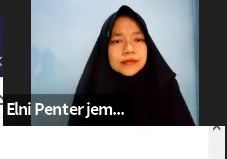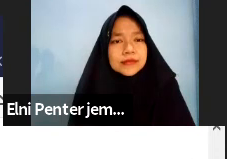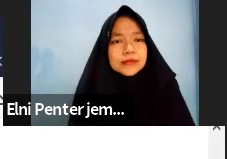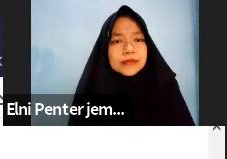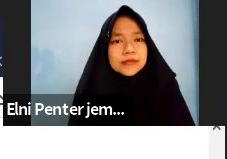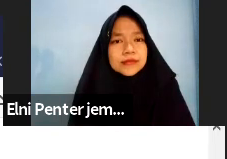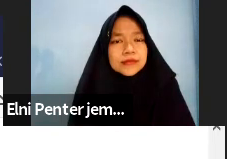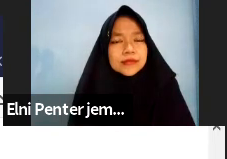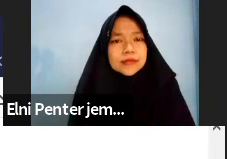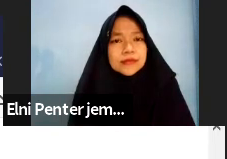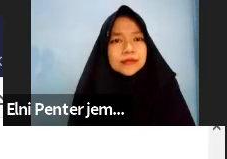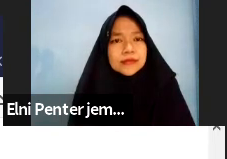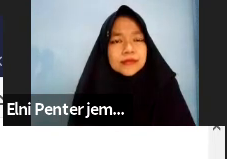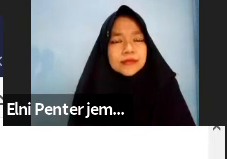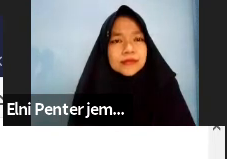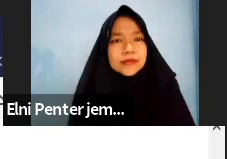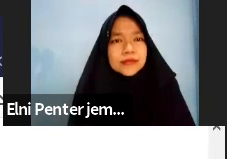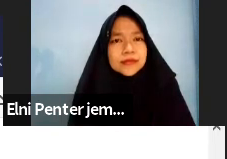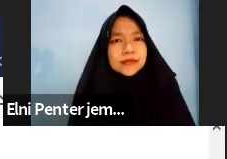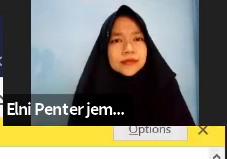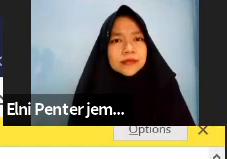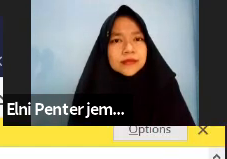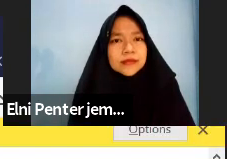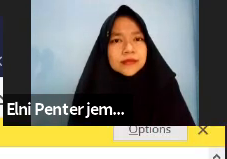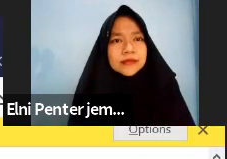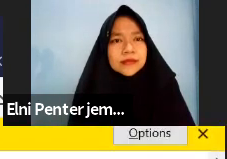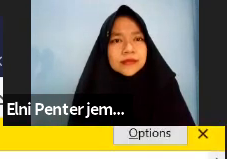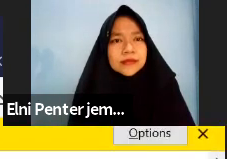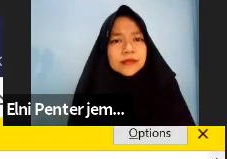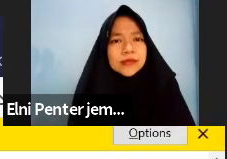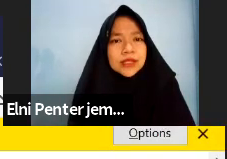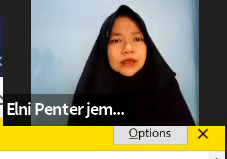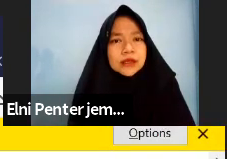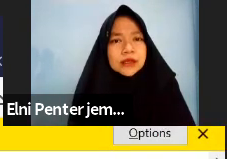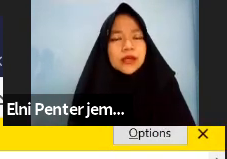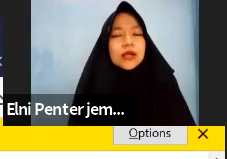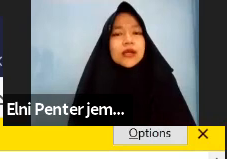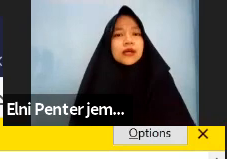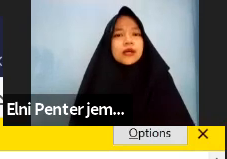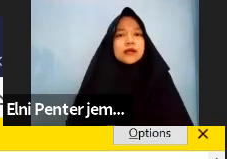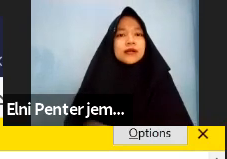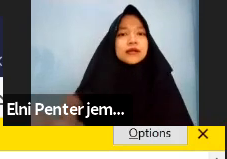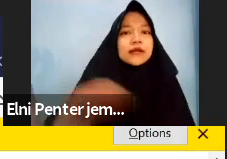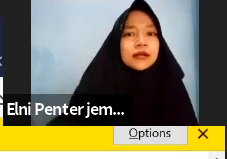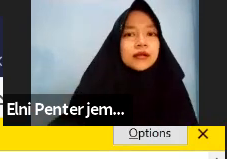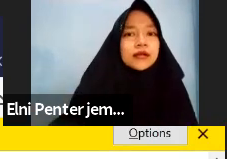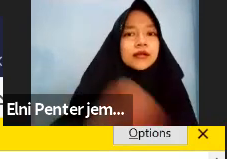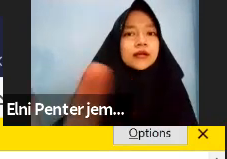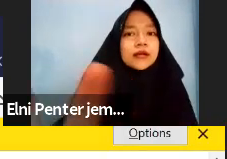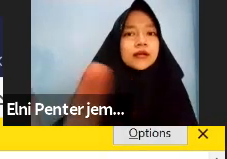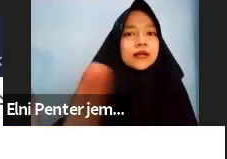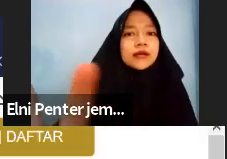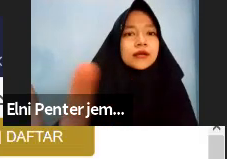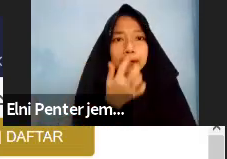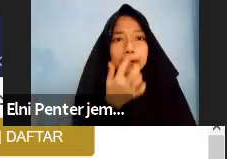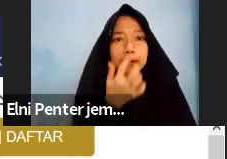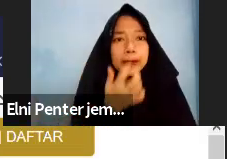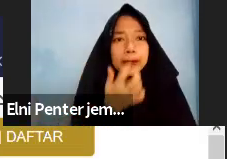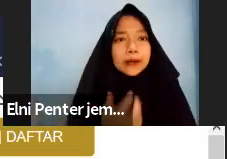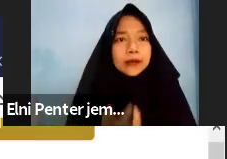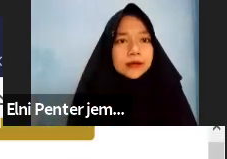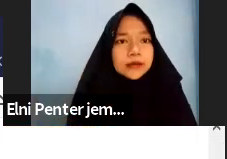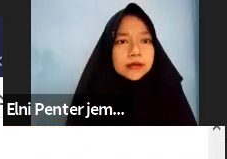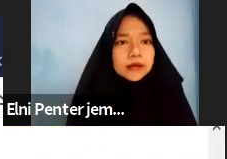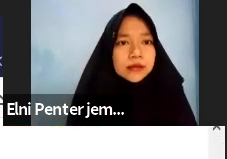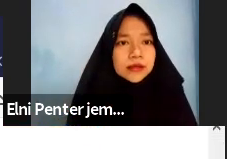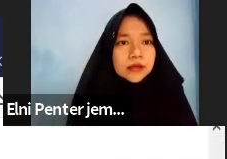ke SMA ya Nah SNI nggak usah ke ini ke tunanetra